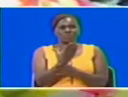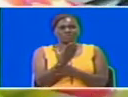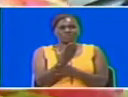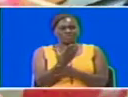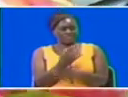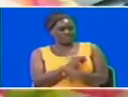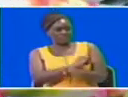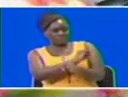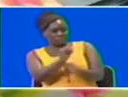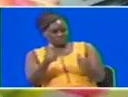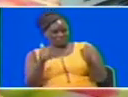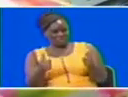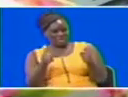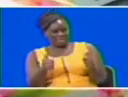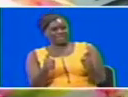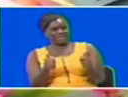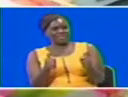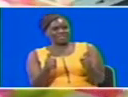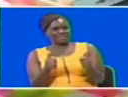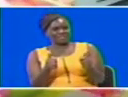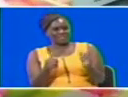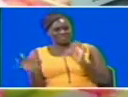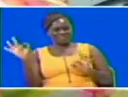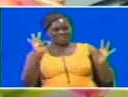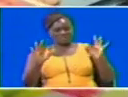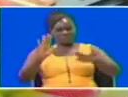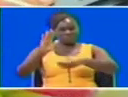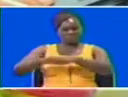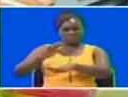iko mzuri. It is naipenda.